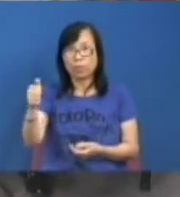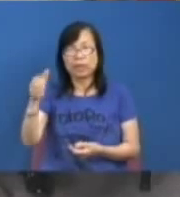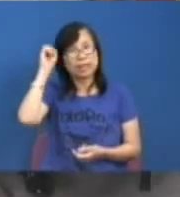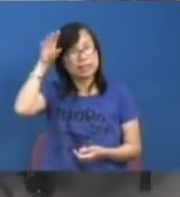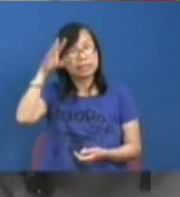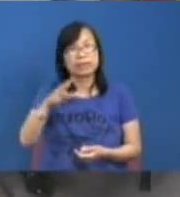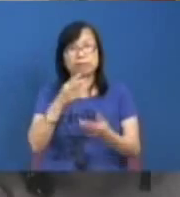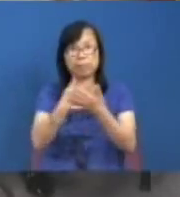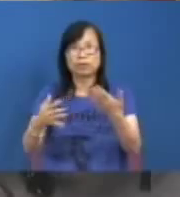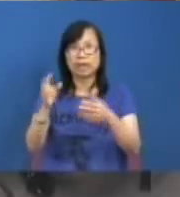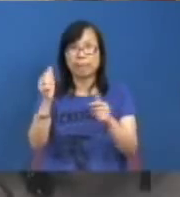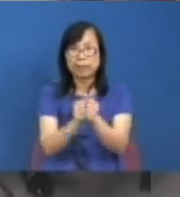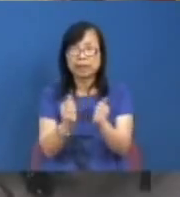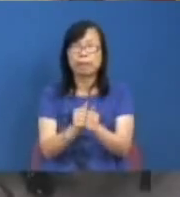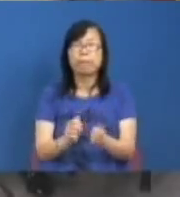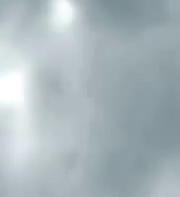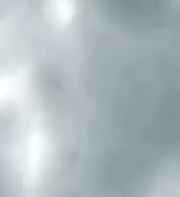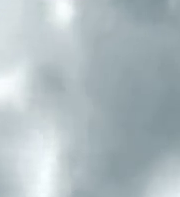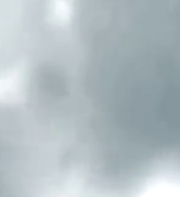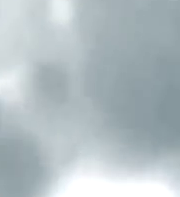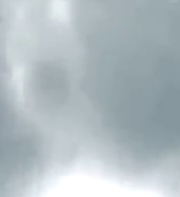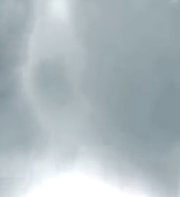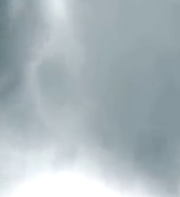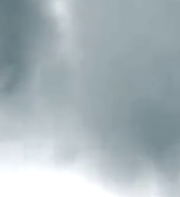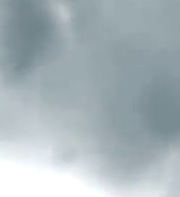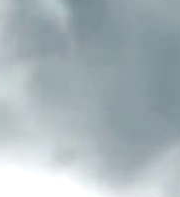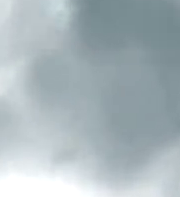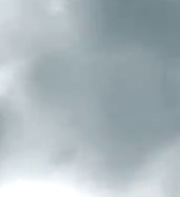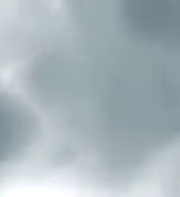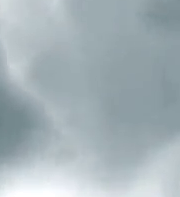你， 多謝曬 ，thank you， 多謝 ，thank you， 補職。